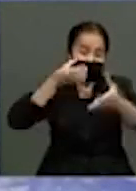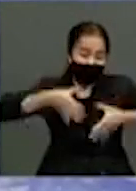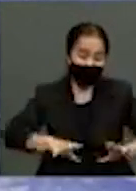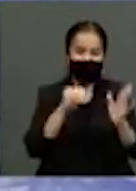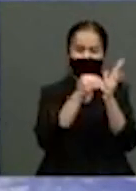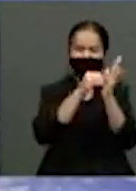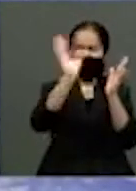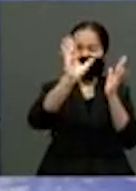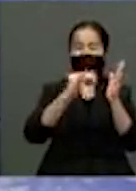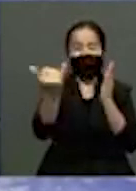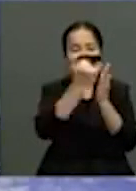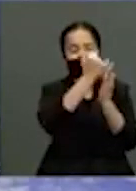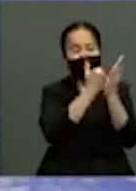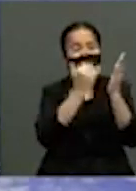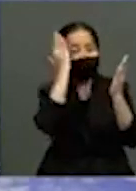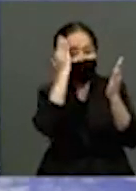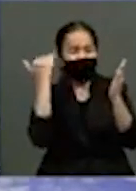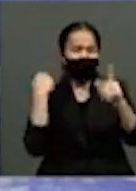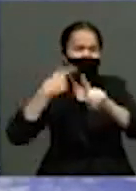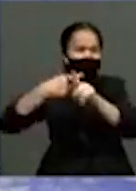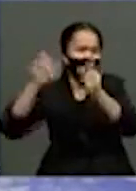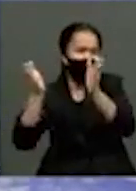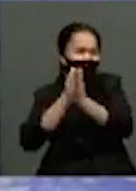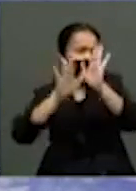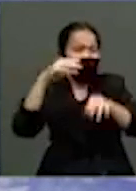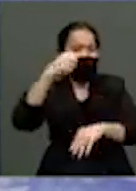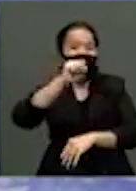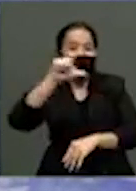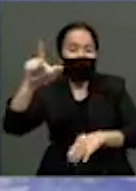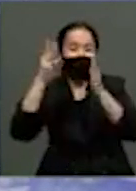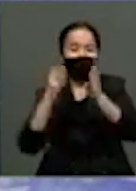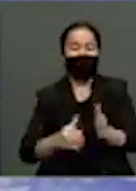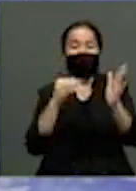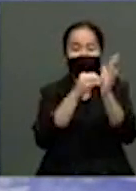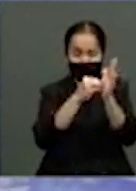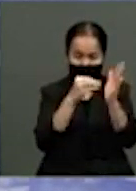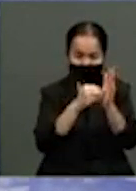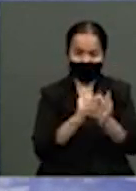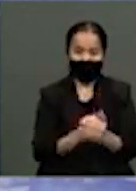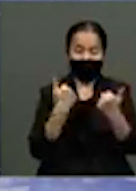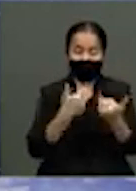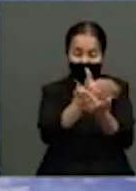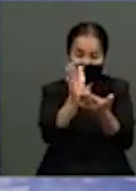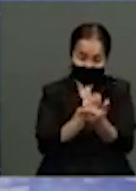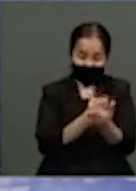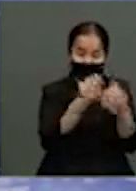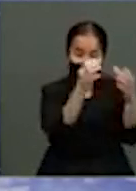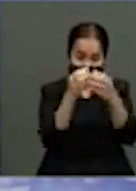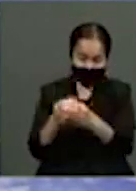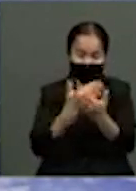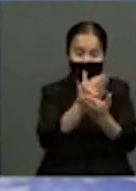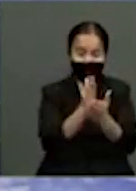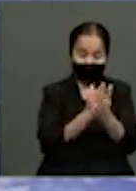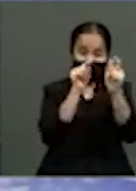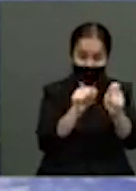ากรด้วยตัวเลขอาจจะแตะไปถึงเกือบ10ล้านเพราะฉะนั้นณตรงนี้การผ่านกลุ่มเขตนะครับก็จะ